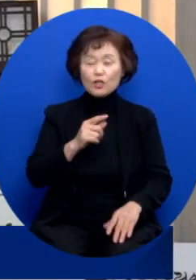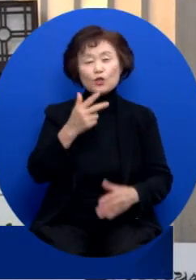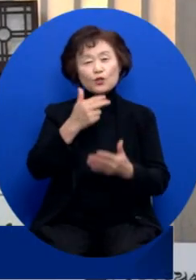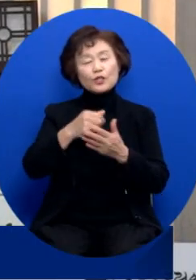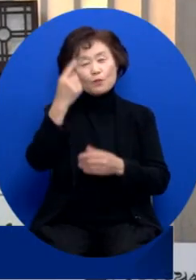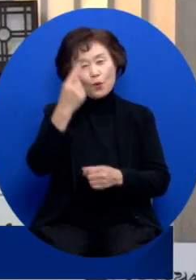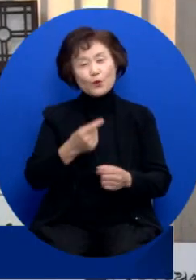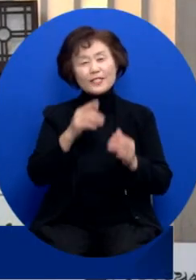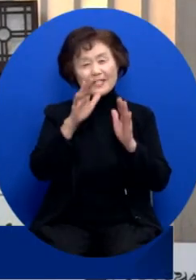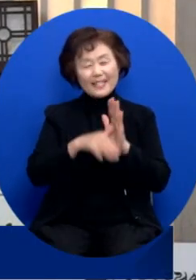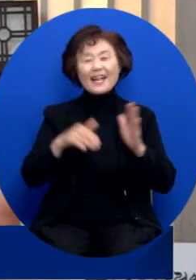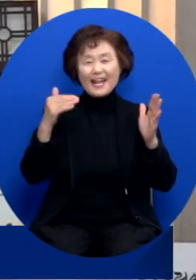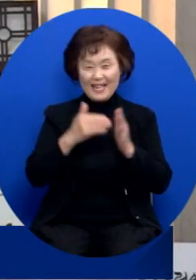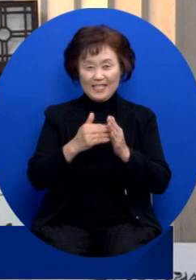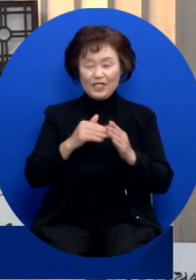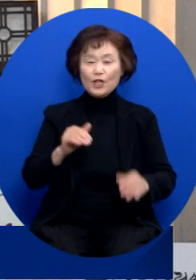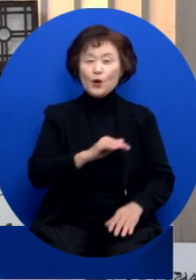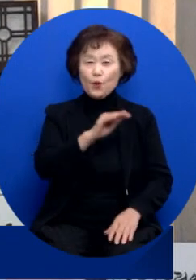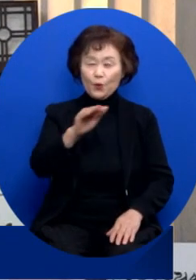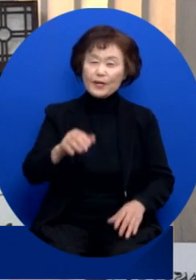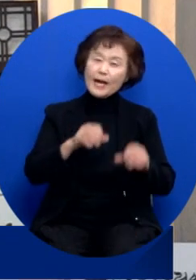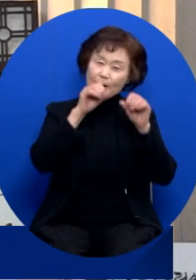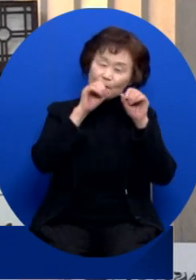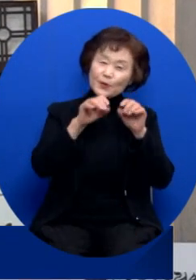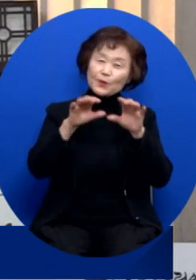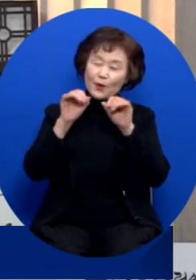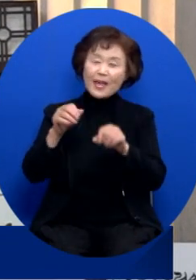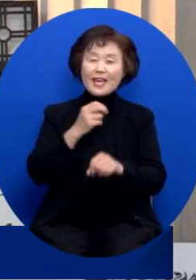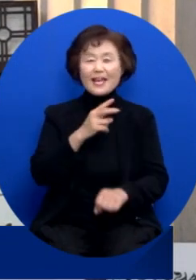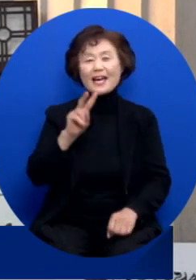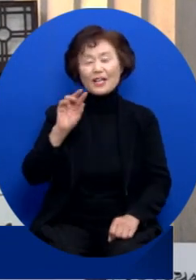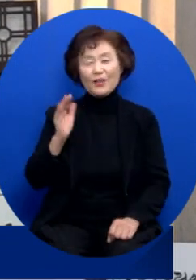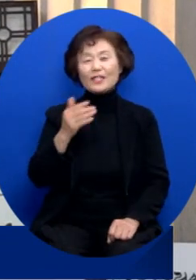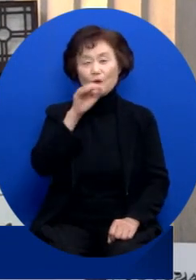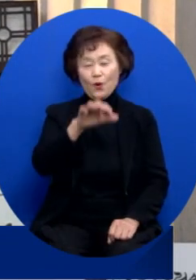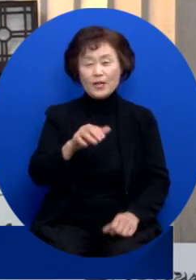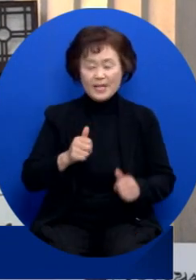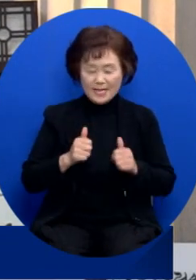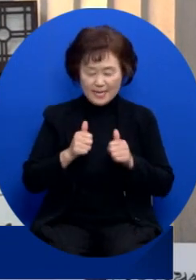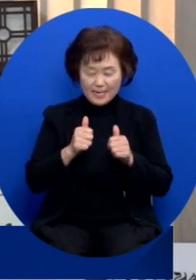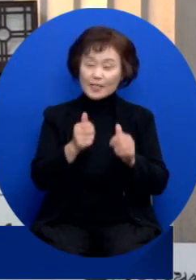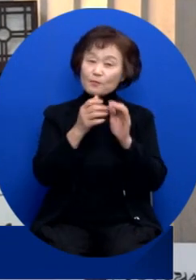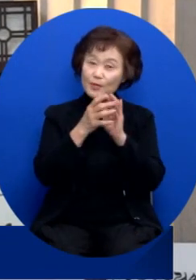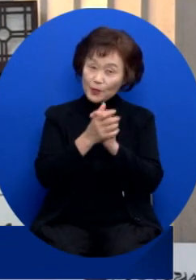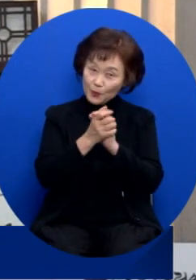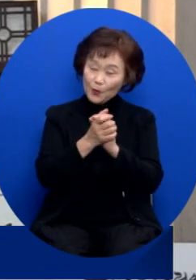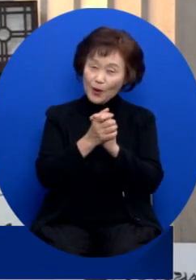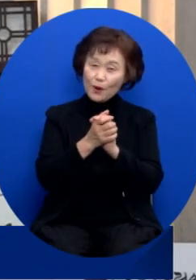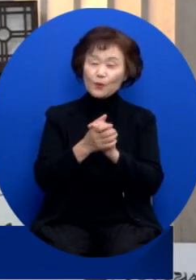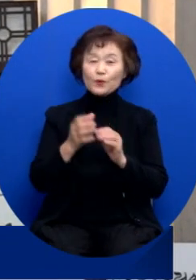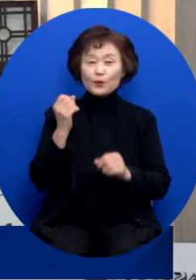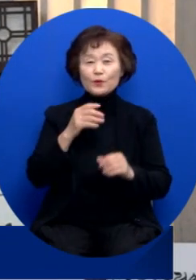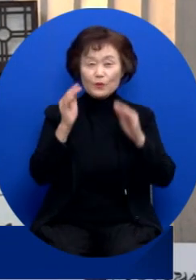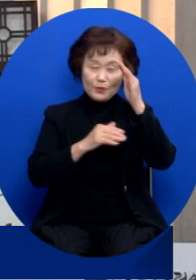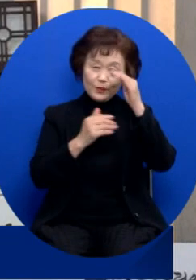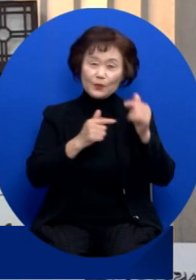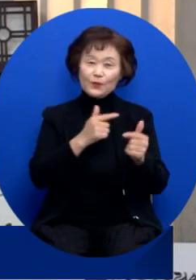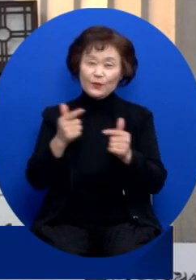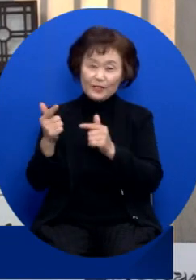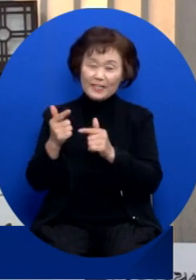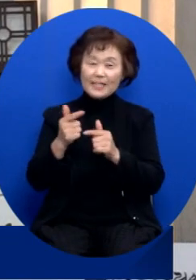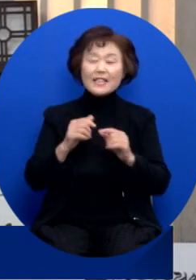오실 때까지 우리가 나가야 되는 곳이라고 생각을 합니다. 또 열심히 기도하면서 우리 성도들이